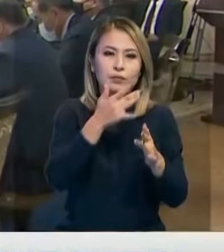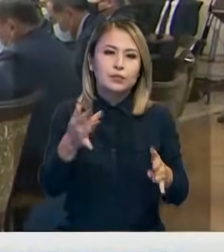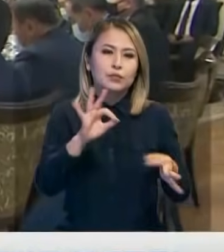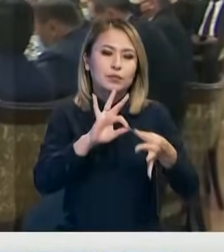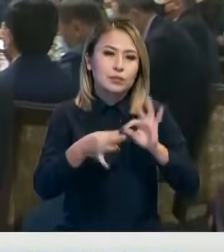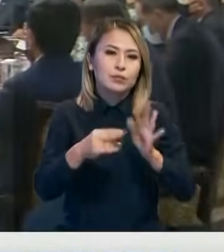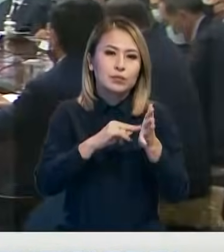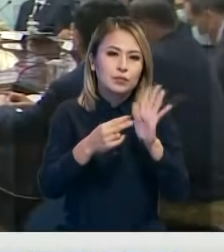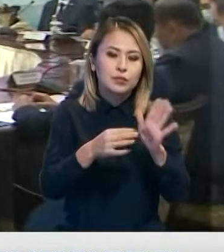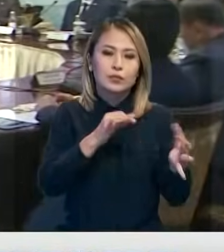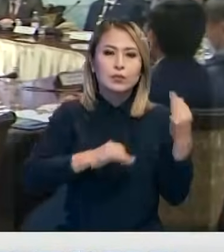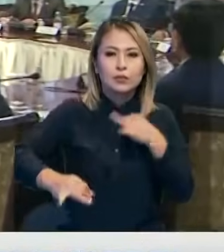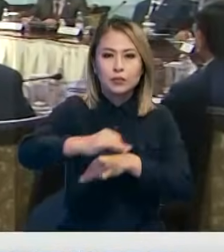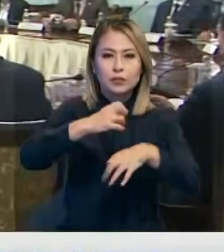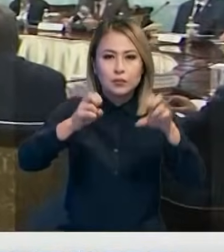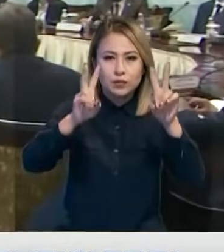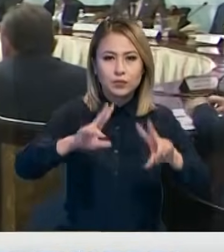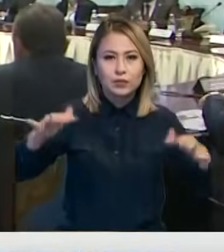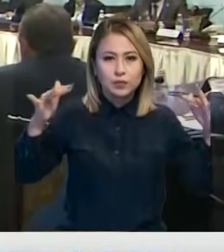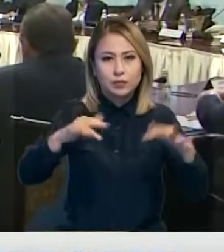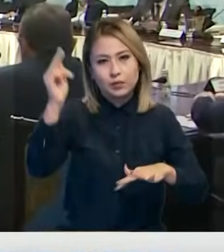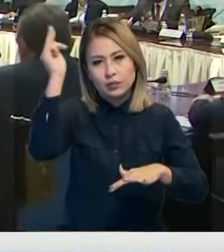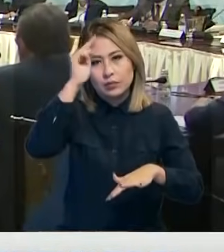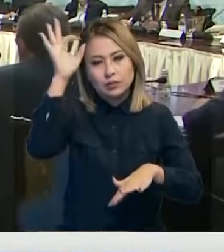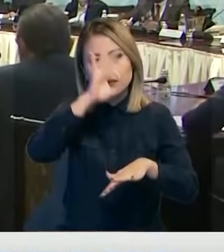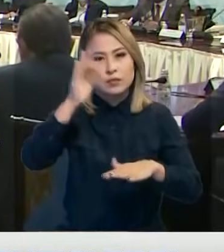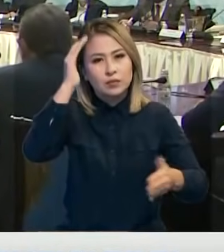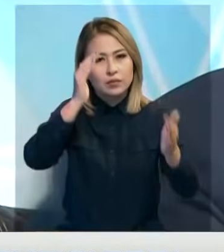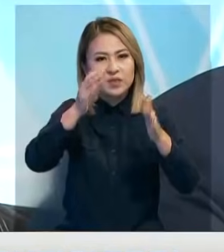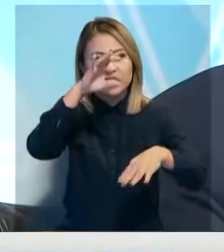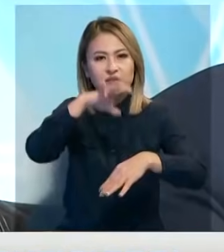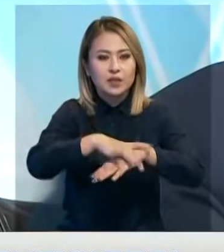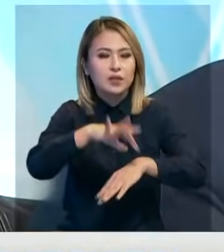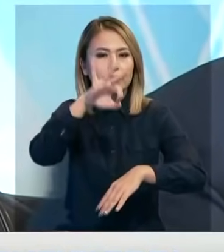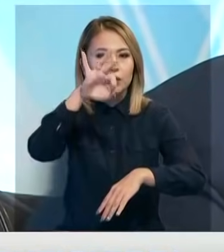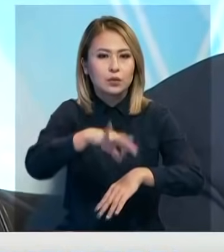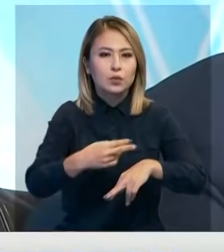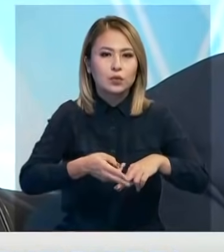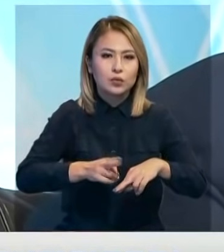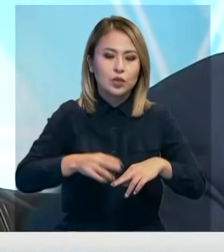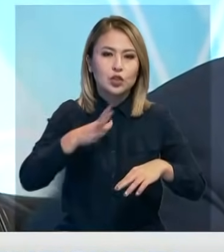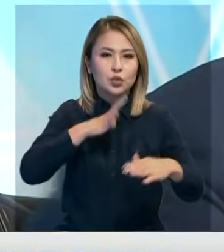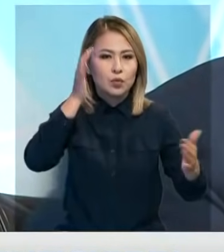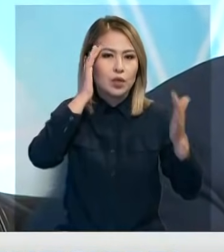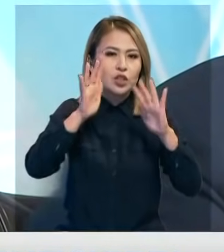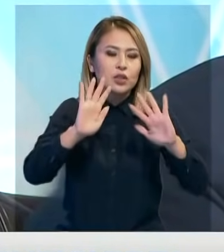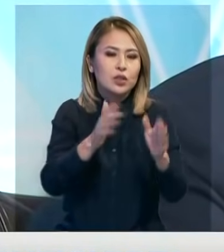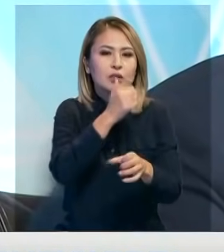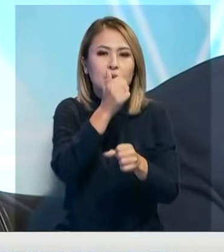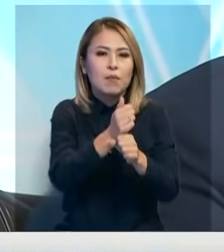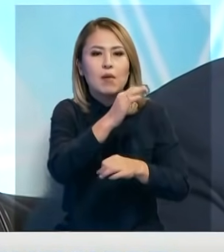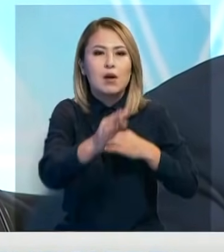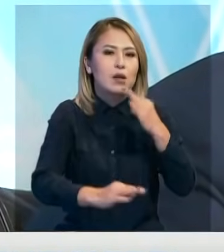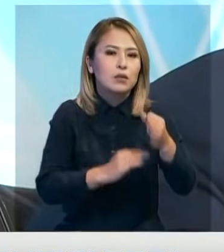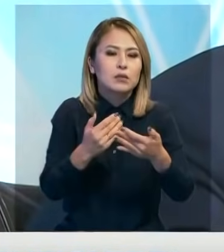саясат тұжырымдамасының жобасын талқылауға арналған жиында айтылды. Білім саласында жемқорлық фактілері жиі тіркеледі. Сондықтан жемқорлыққа жағдай